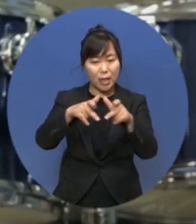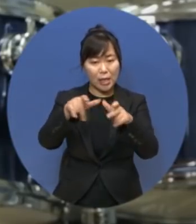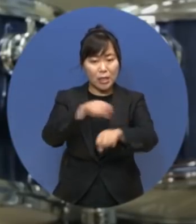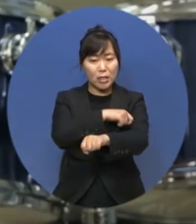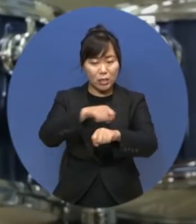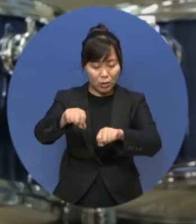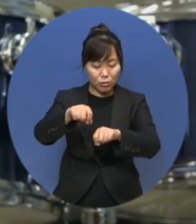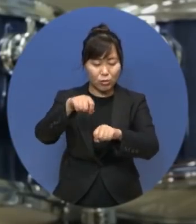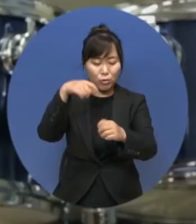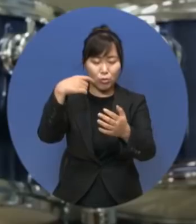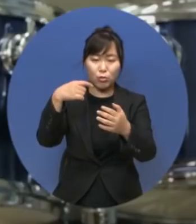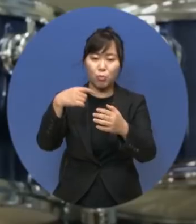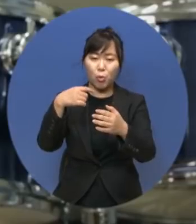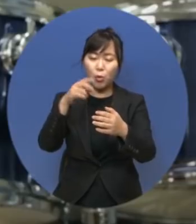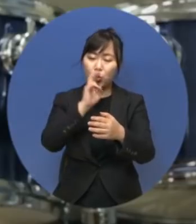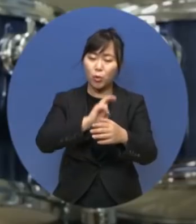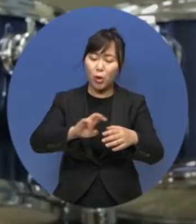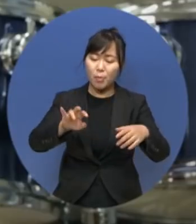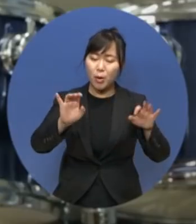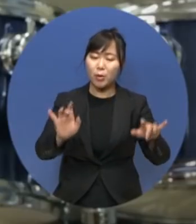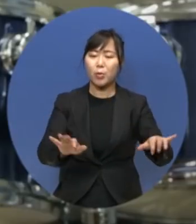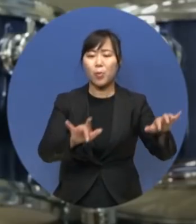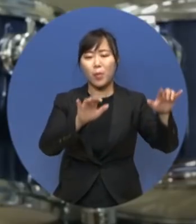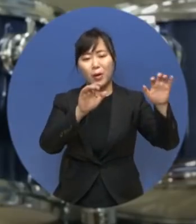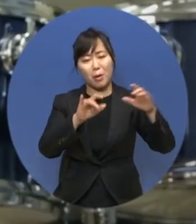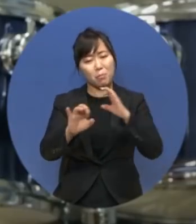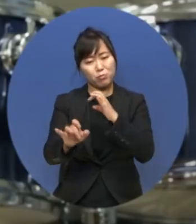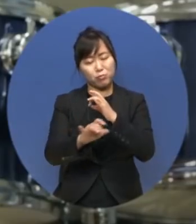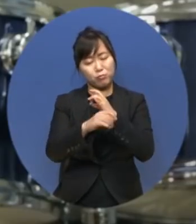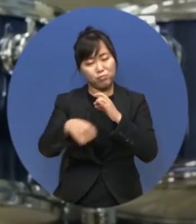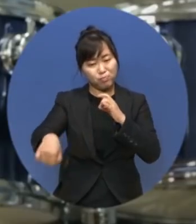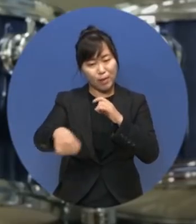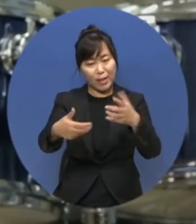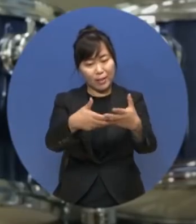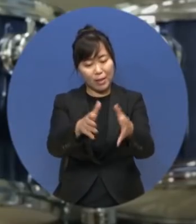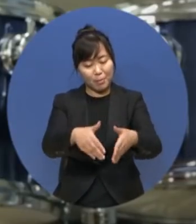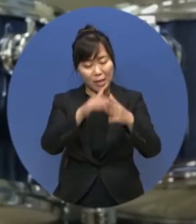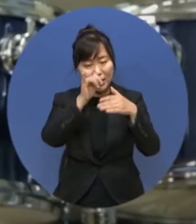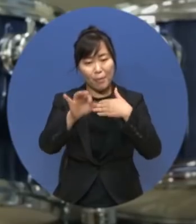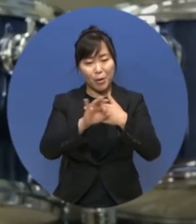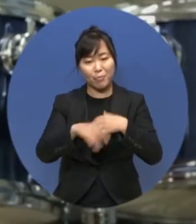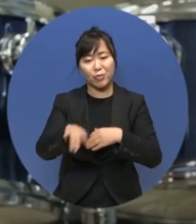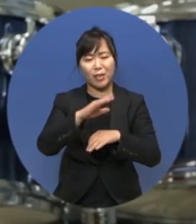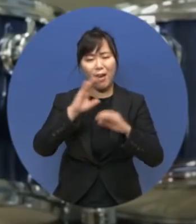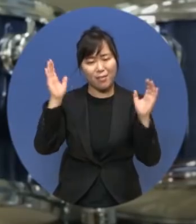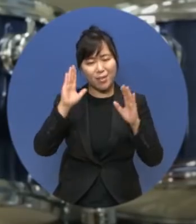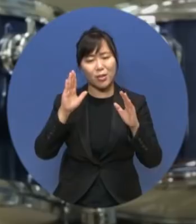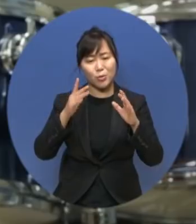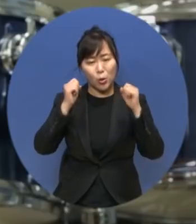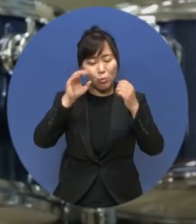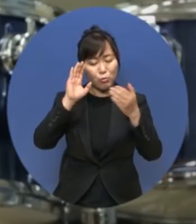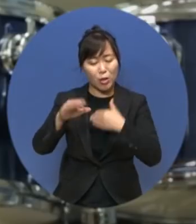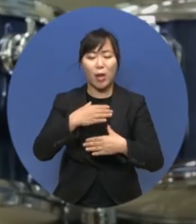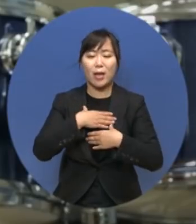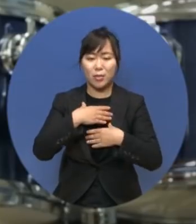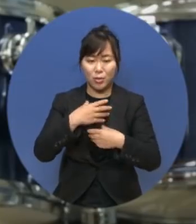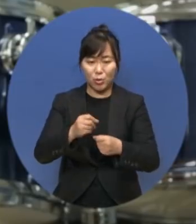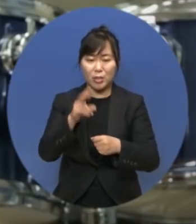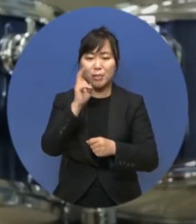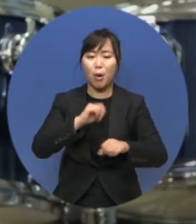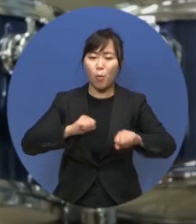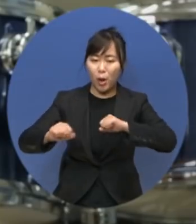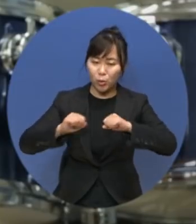장애인 특수교향악단 같은 것을 만들어 주신다면 우리 아이들이 졸업 후에도 안정적으로